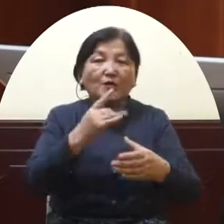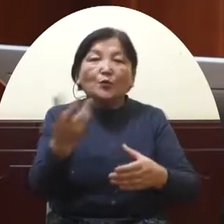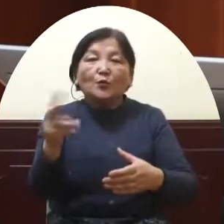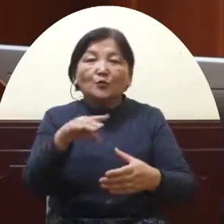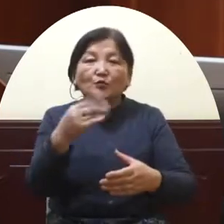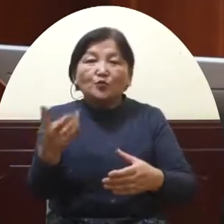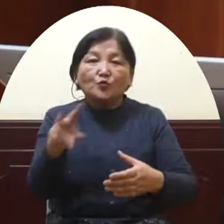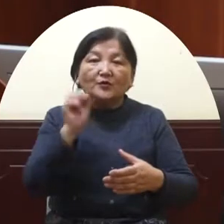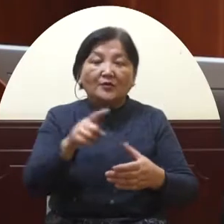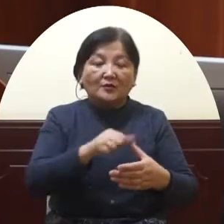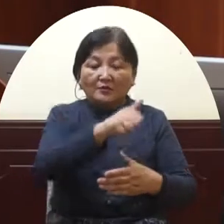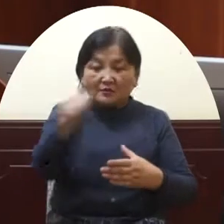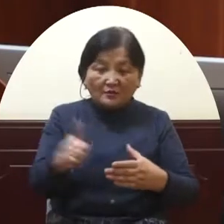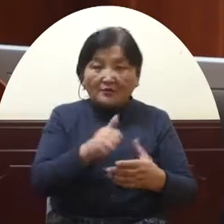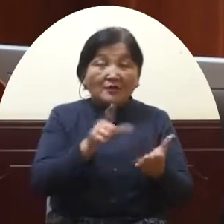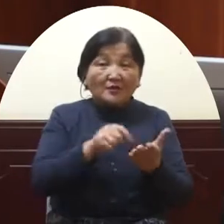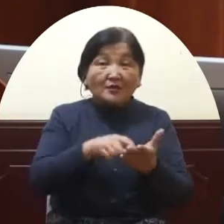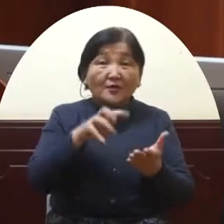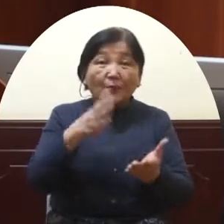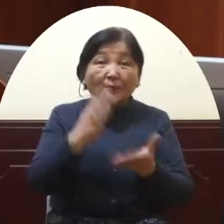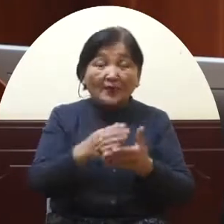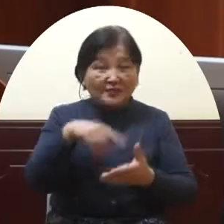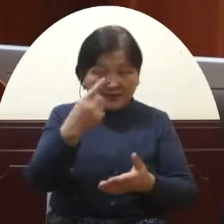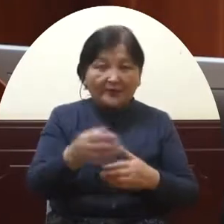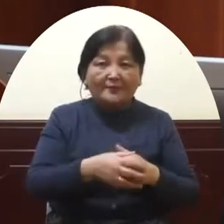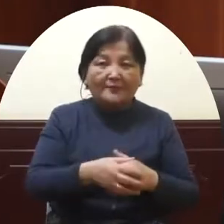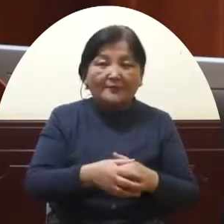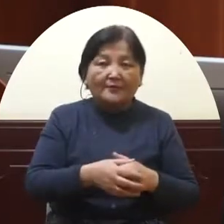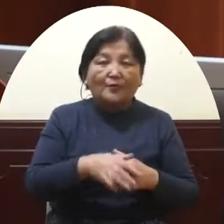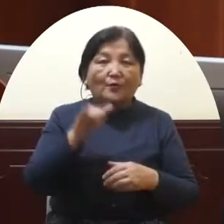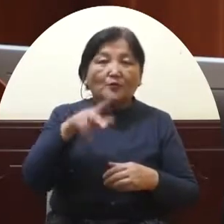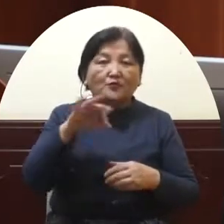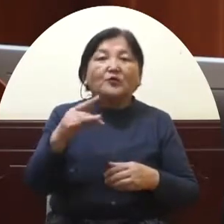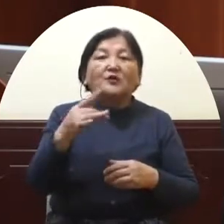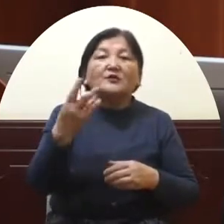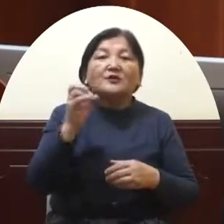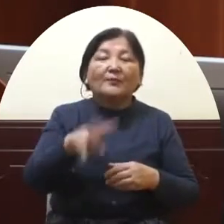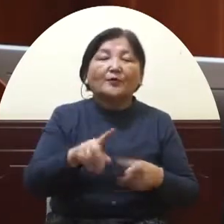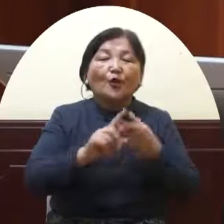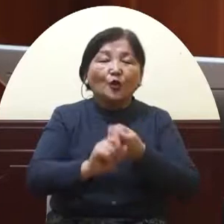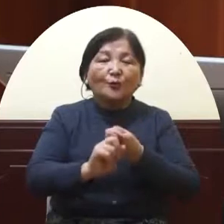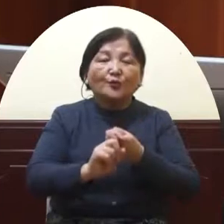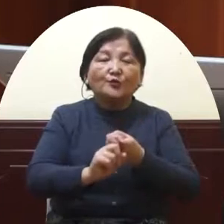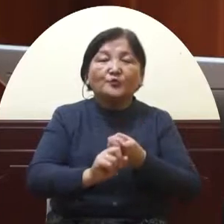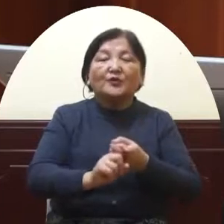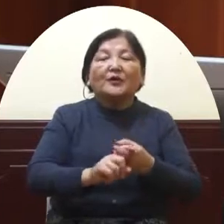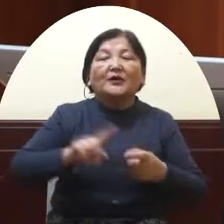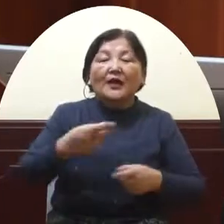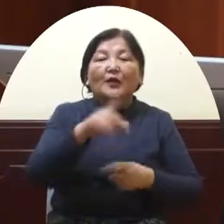байна. За яагаад энэ улс төрийн намтай холбоотой асуудал хүний эрхийн асуудал юм бэ гэж асууж байгаа гэж